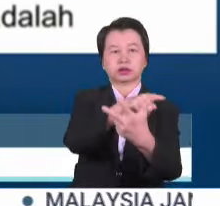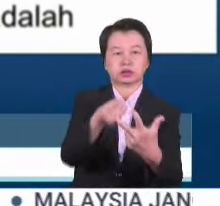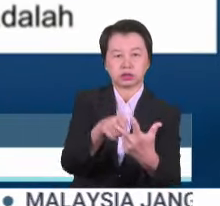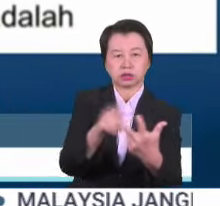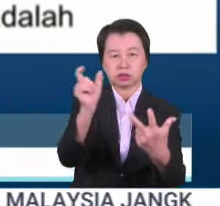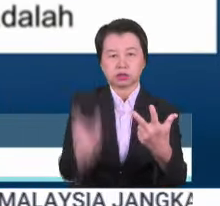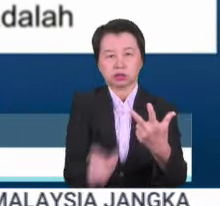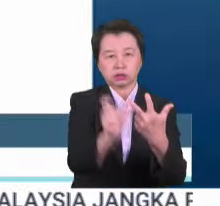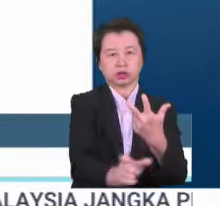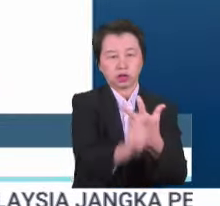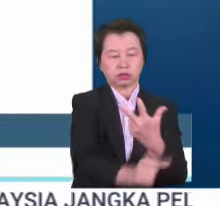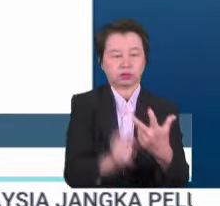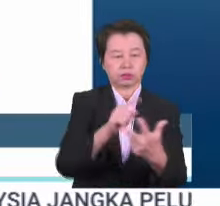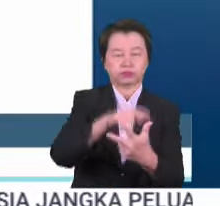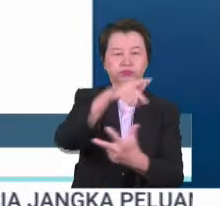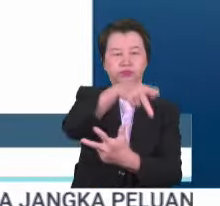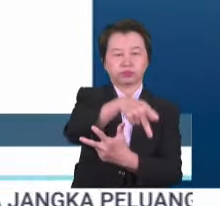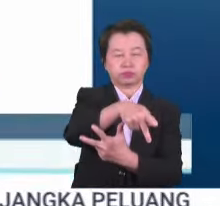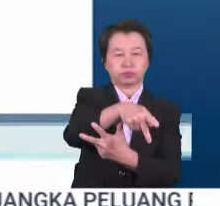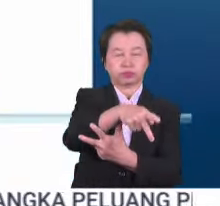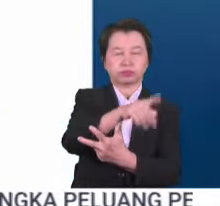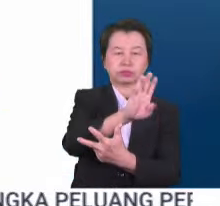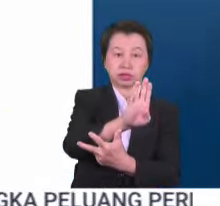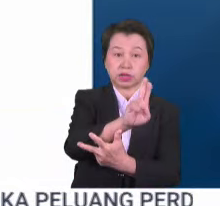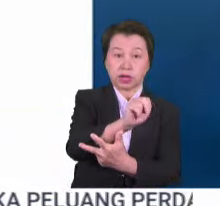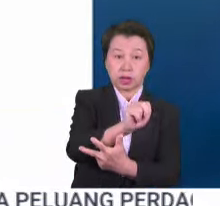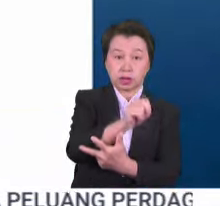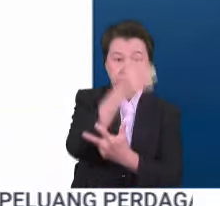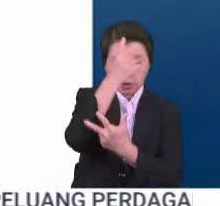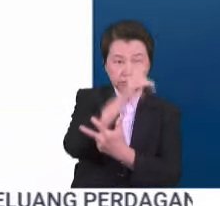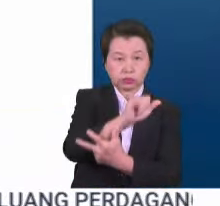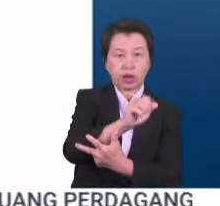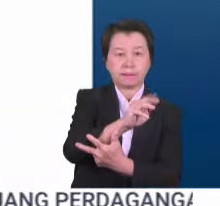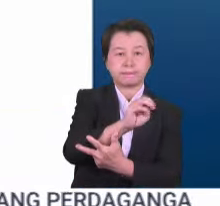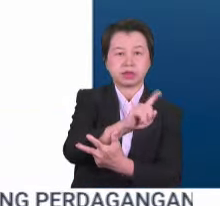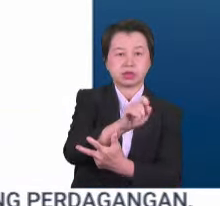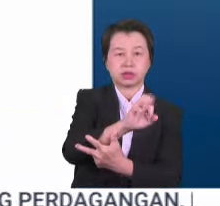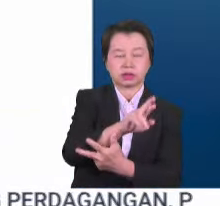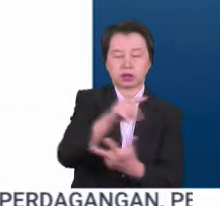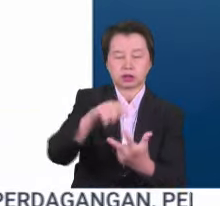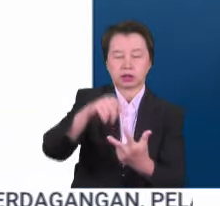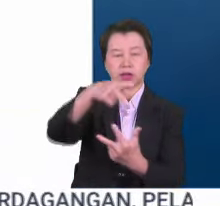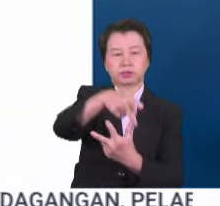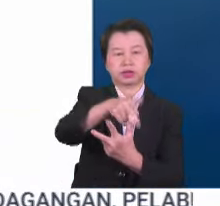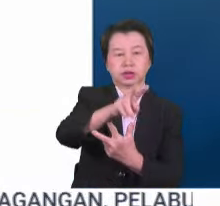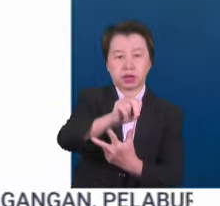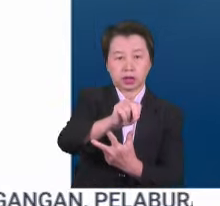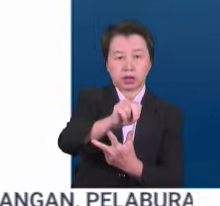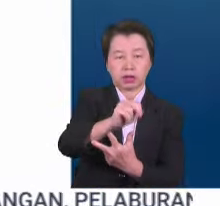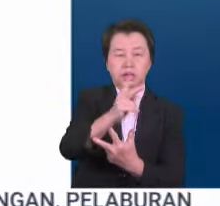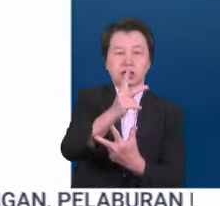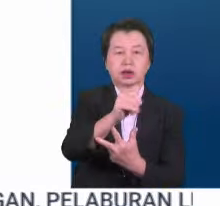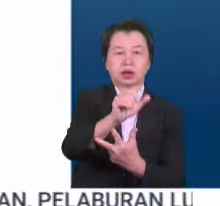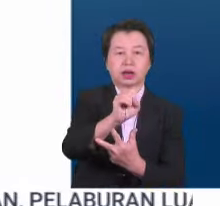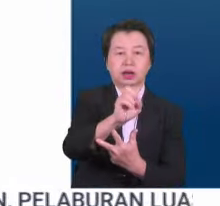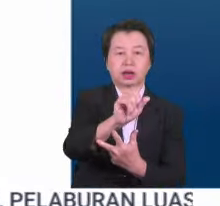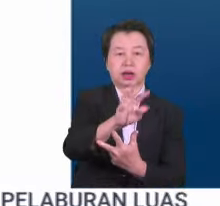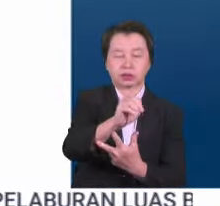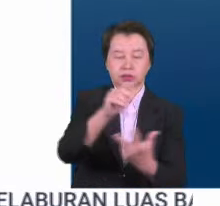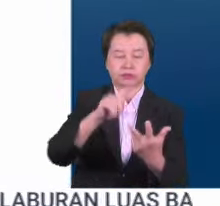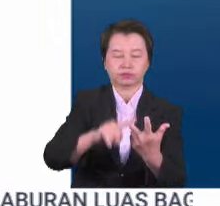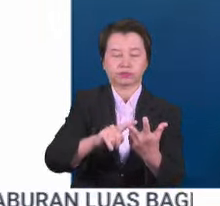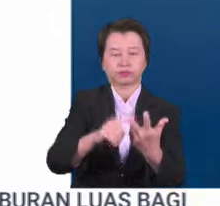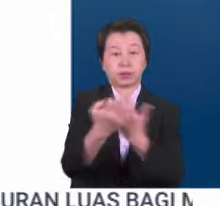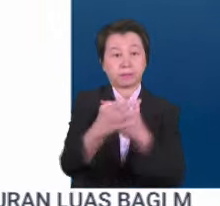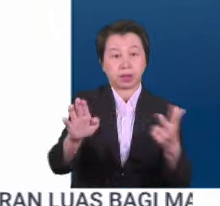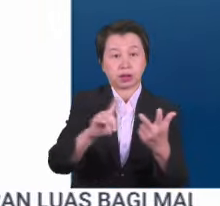penjuru antara calon Barisan Nasional BN, Dato' Amizar Abu Adam, calon Perikatan Nasional PN, Kasim Samad dan calon bebas